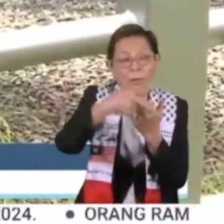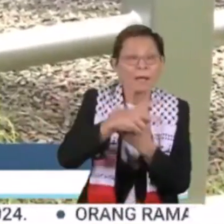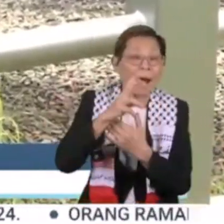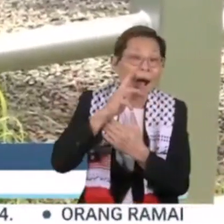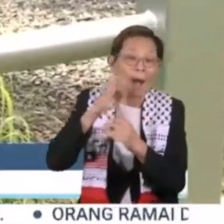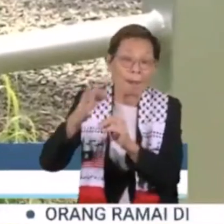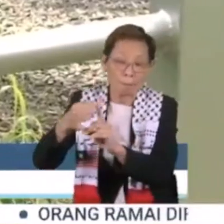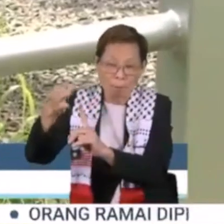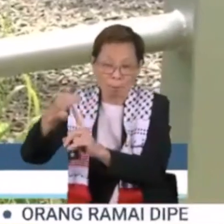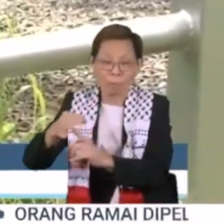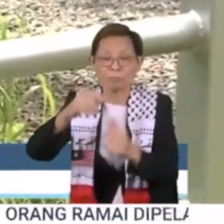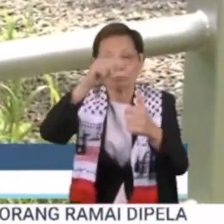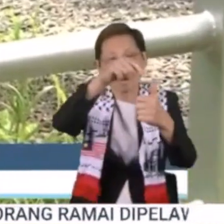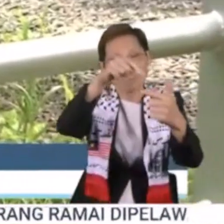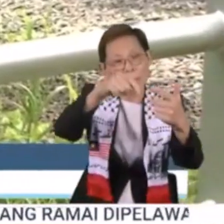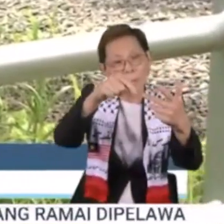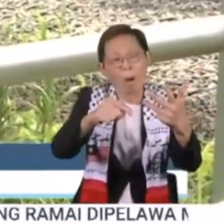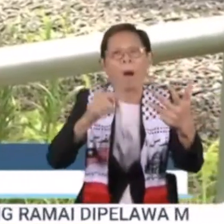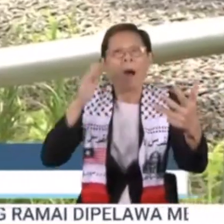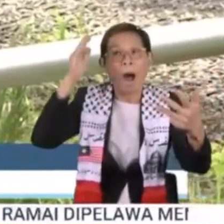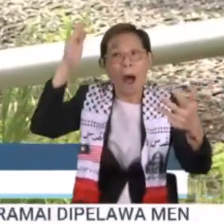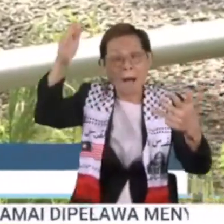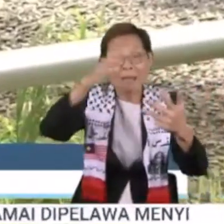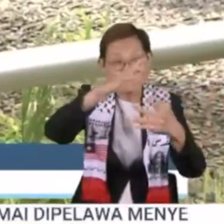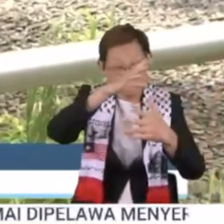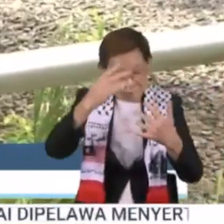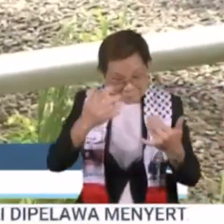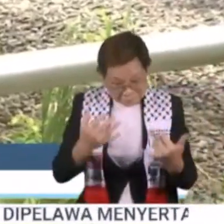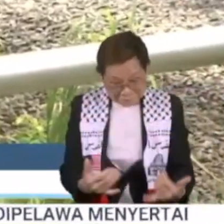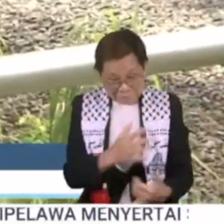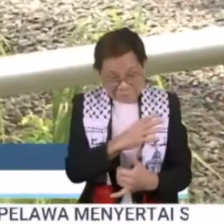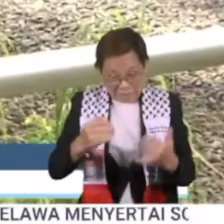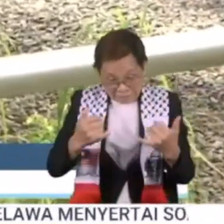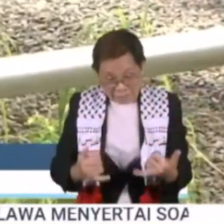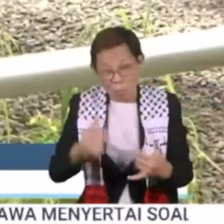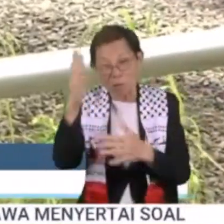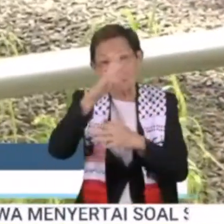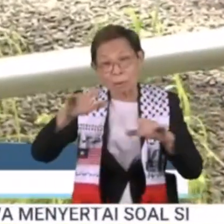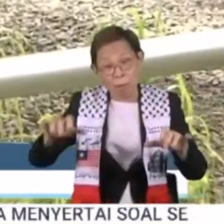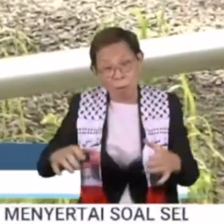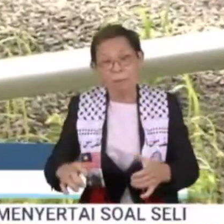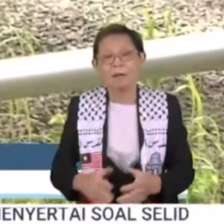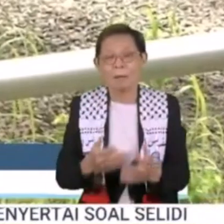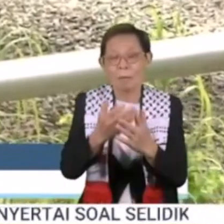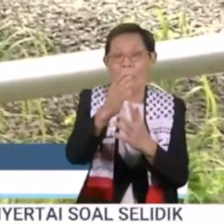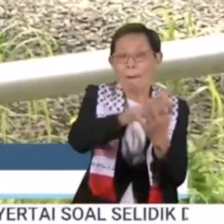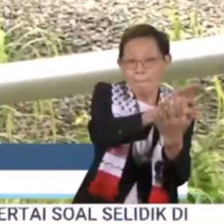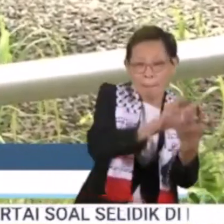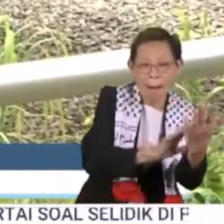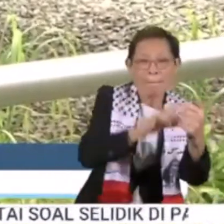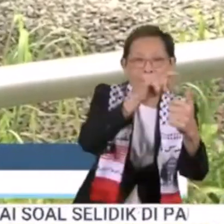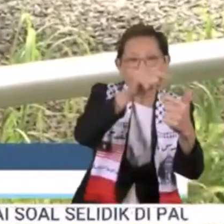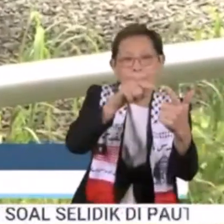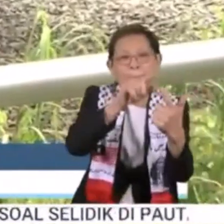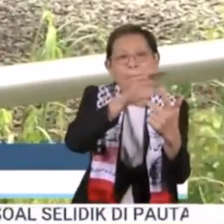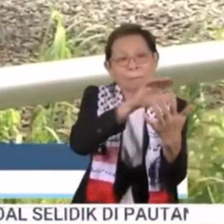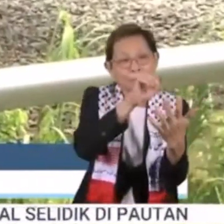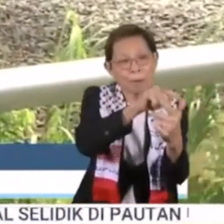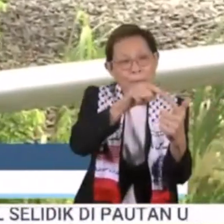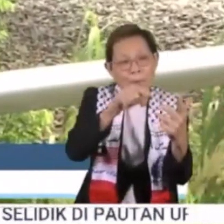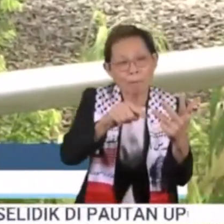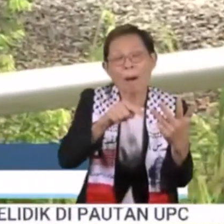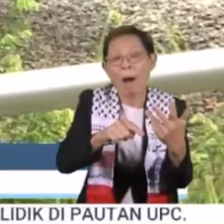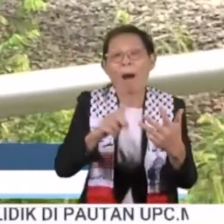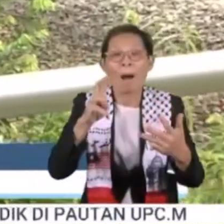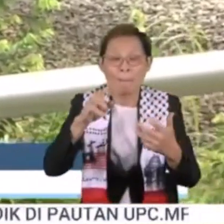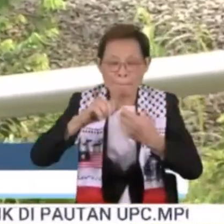Pinang. Itu antara yang akan dan sedang dilaksanakan kerajaan. Menerusi pelan-pelan ini, masalah air di Pulau